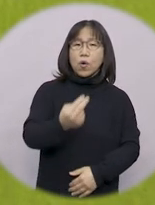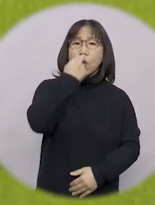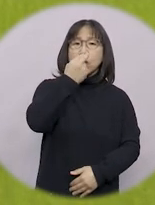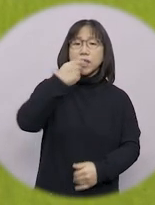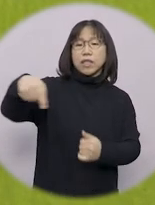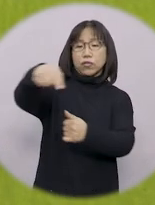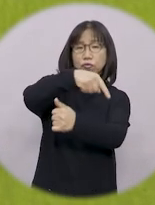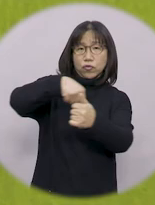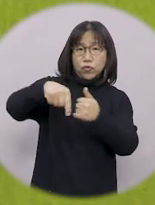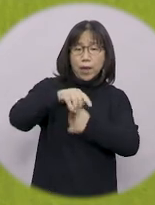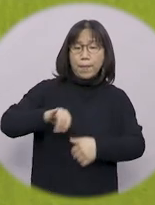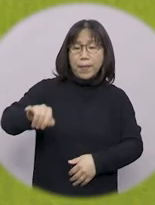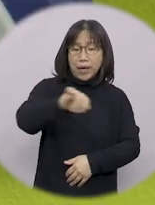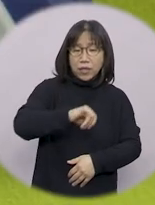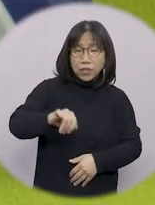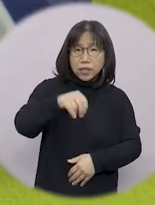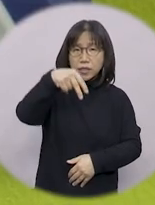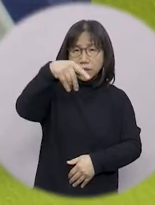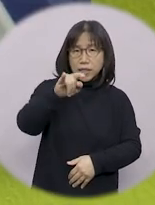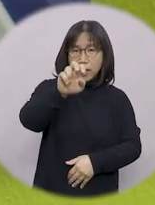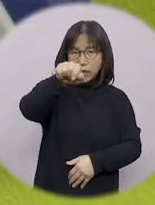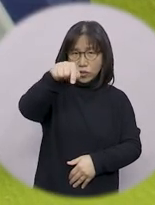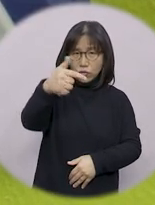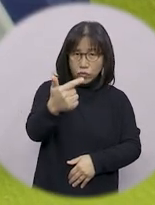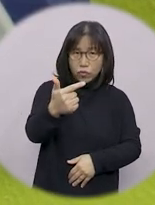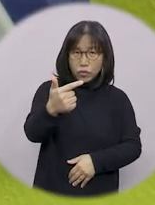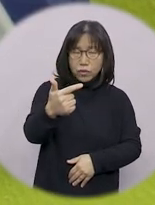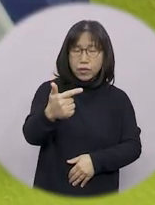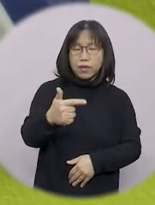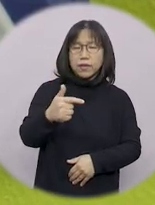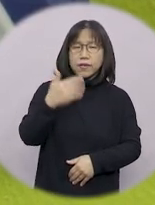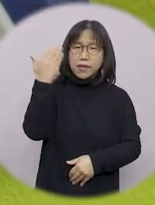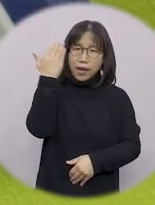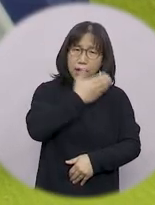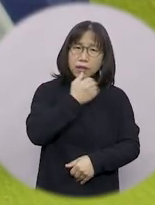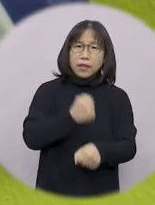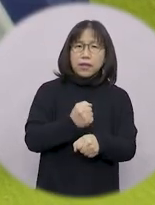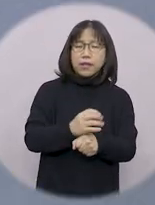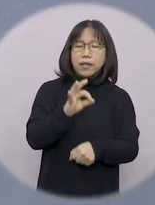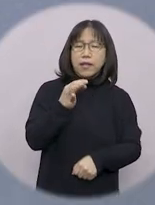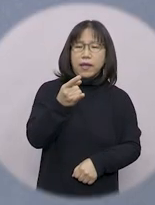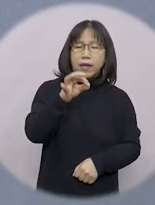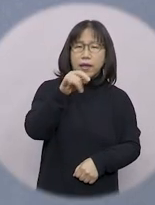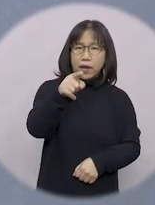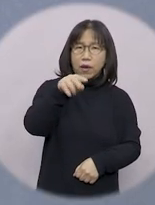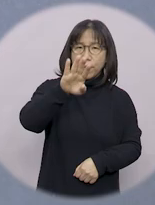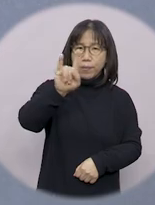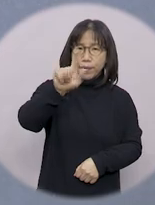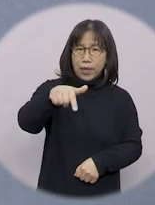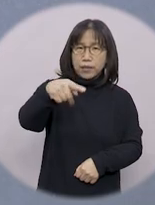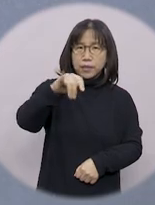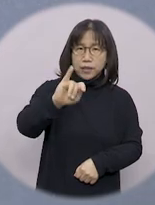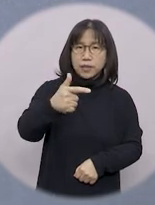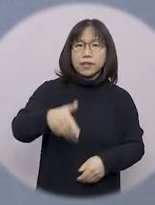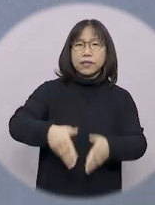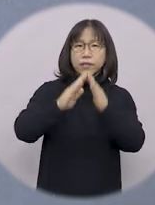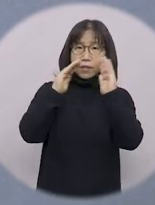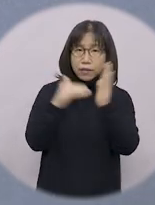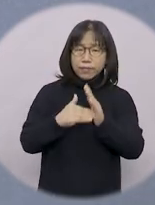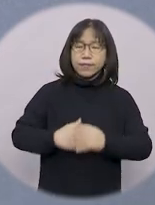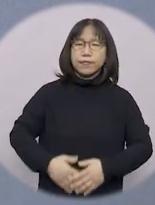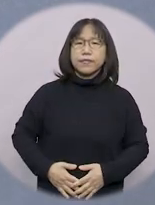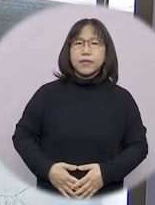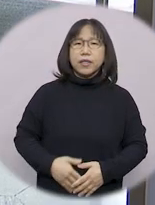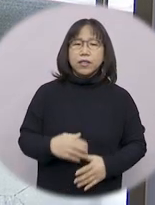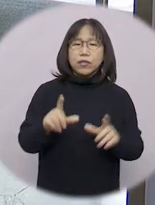공기중에 바이러스나 세균을 살균 알 수 있는 에어 백신도 설치했습니다 강서구는 안심 클린 에어 존을